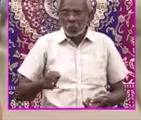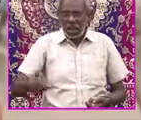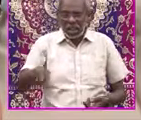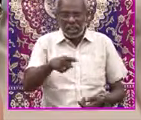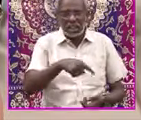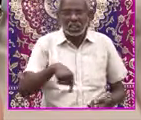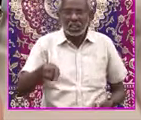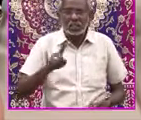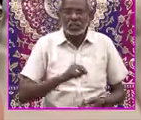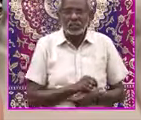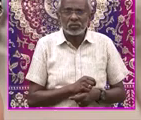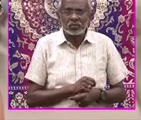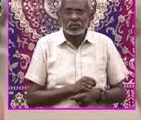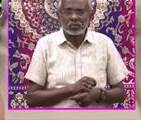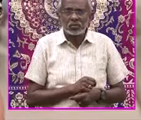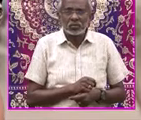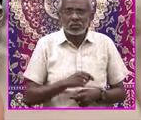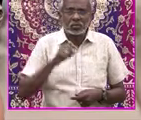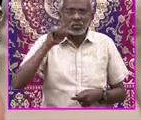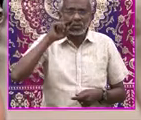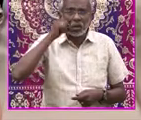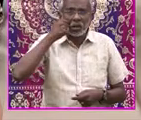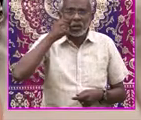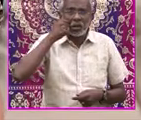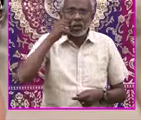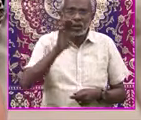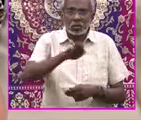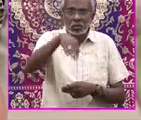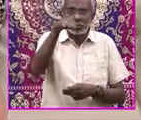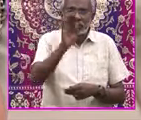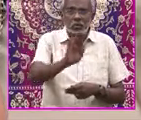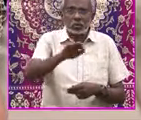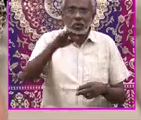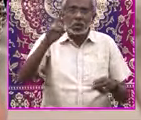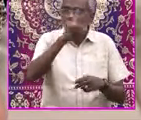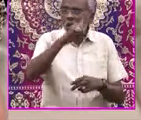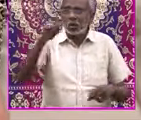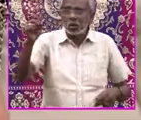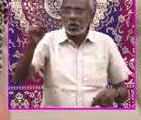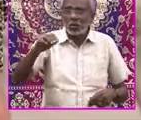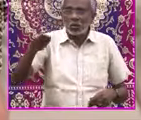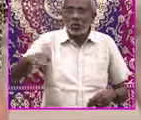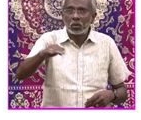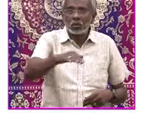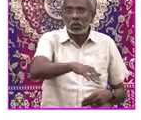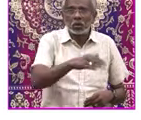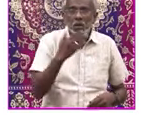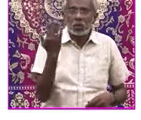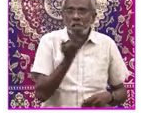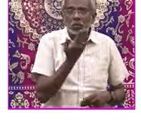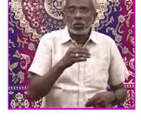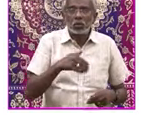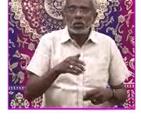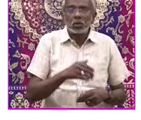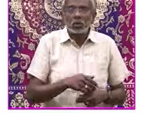கவனிங்க. ஆணை ஆயிரம் அமரிடை வென்ற மாணவனுக்கு வகுப்பது பரணி. ஆணை